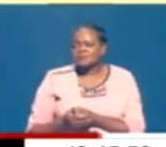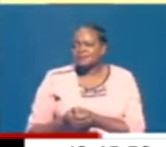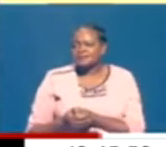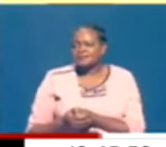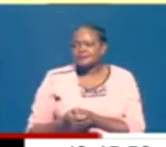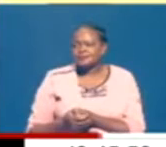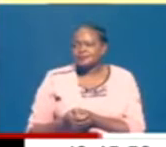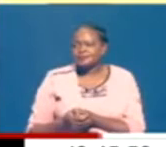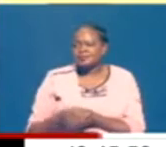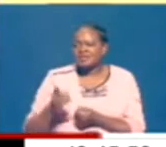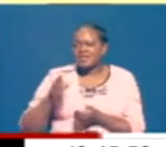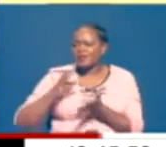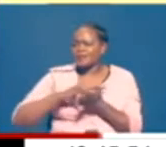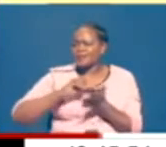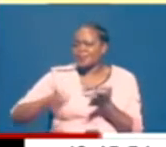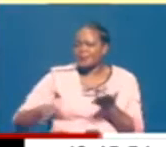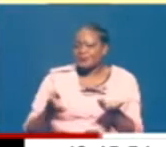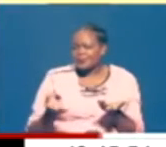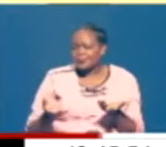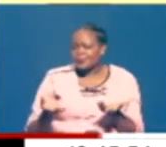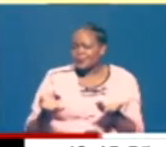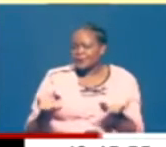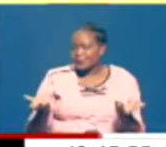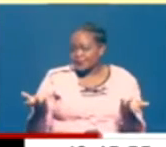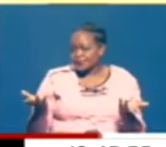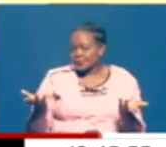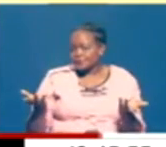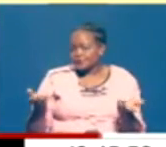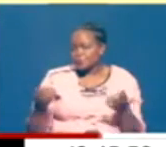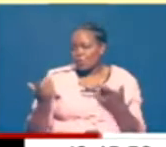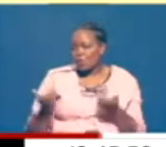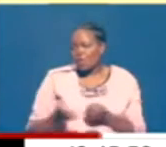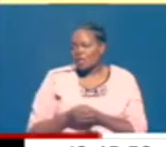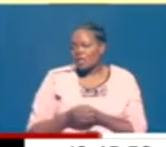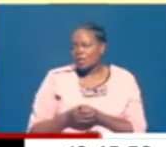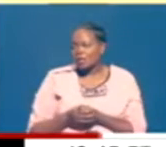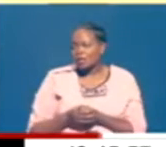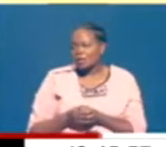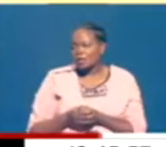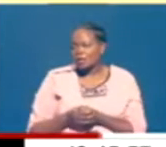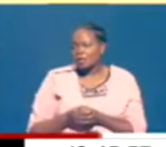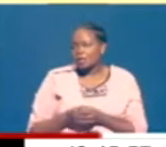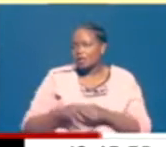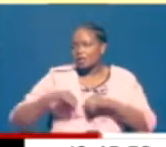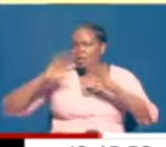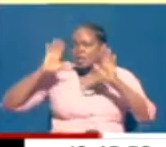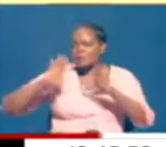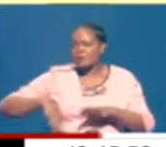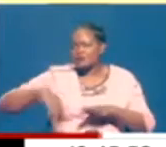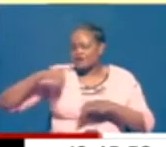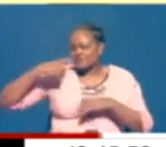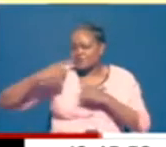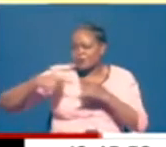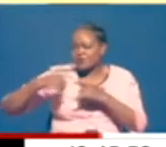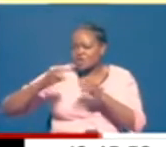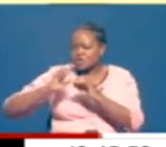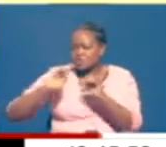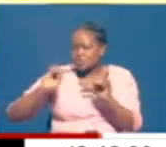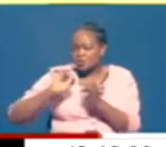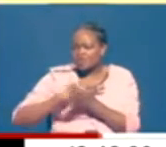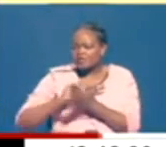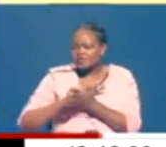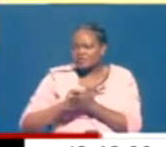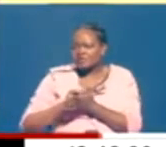Hiyo inatupuliwa mbali ama hakuna any importance ya hiyo process ambaye